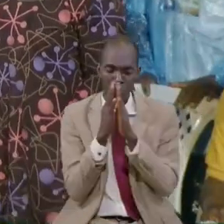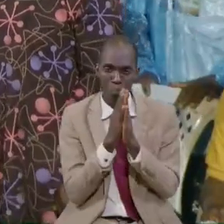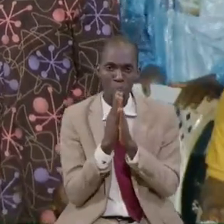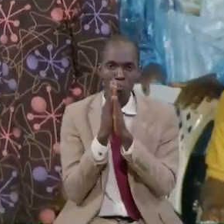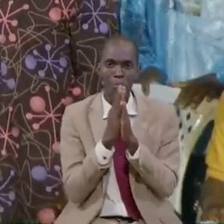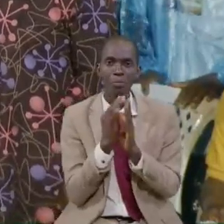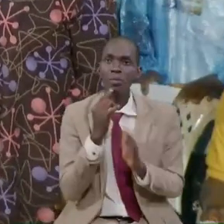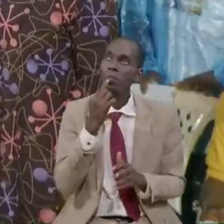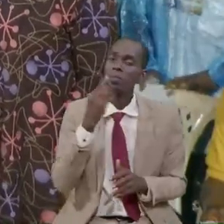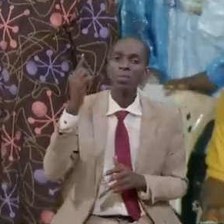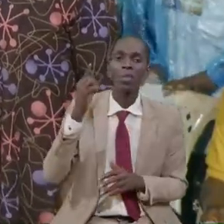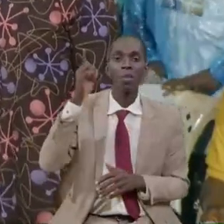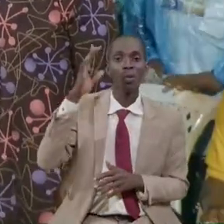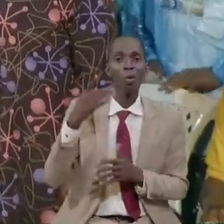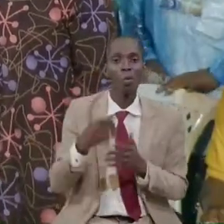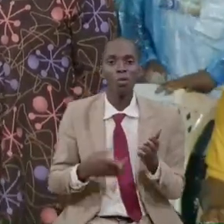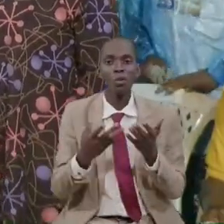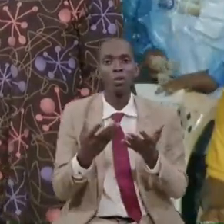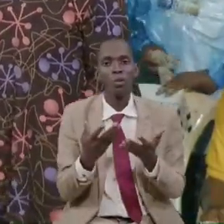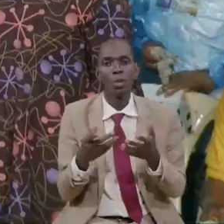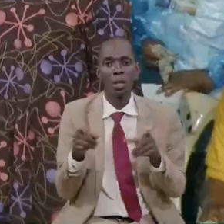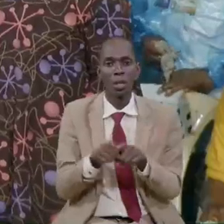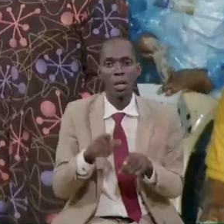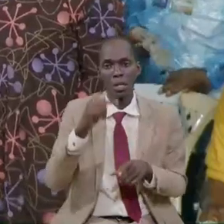prier. Dites au Seigneur ce que vous voulez.